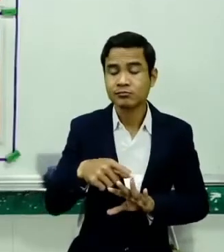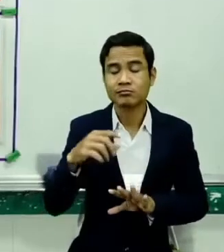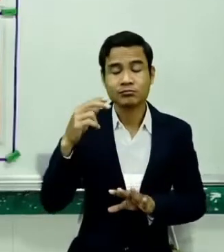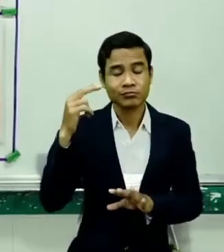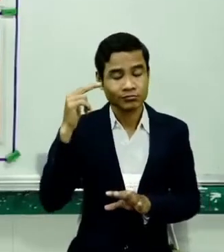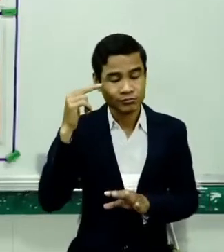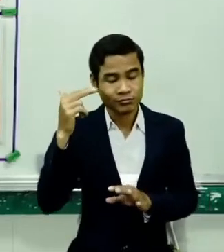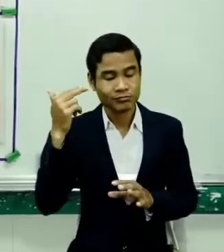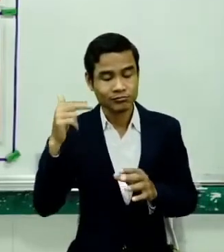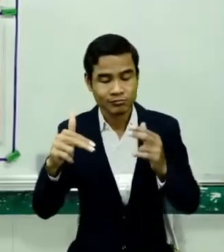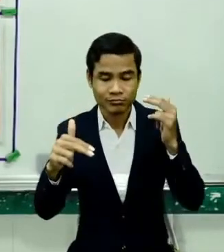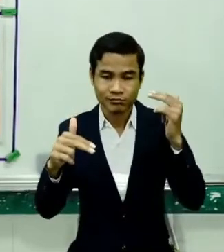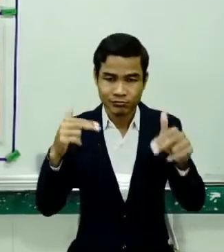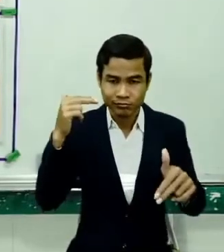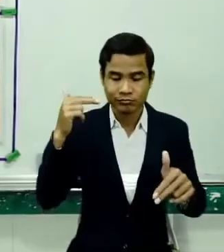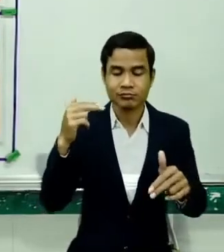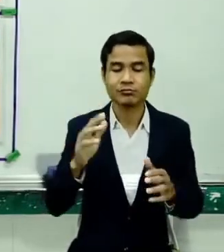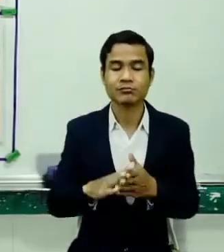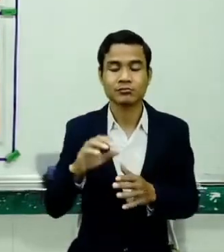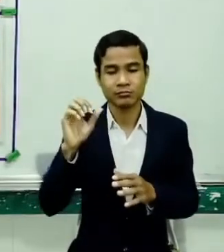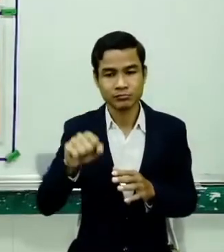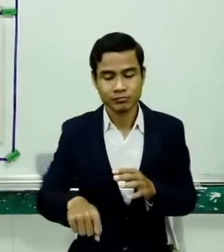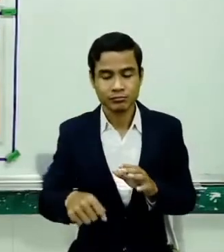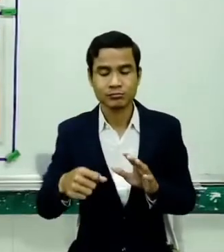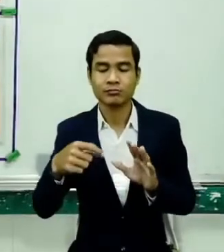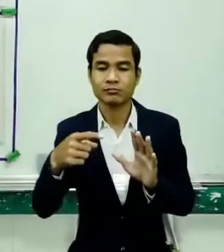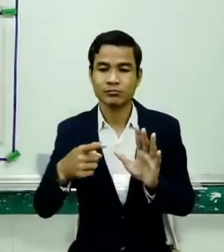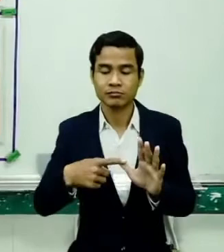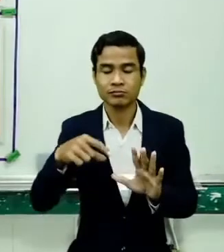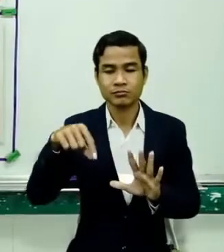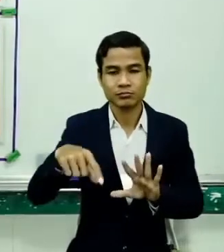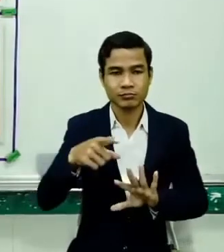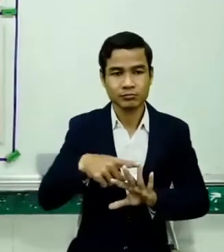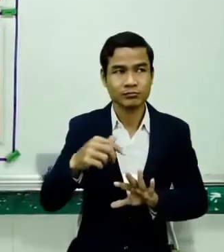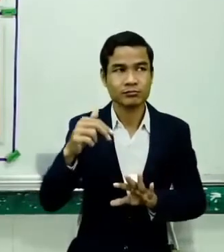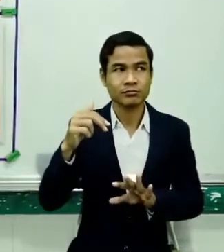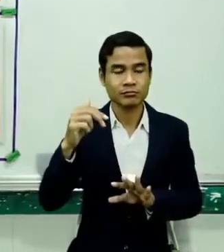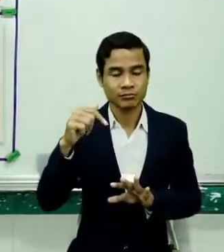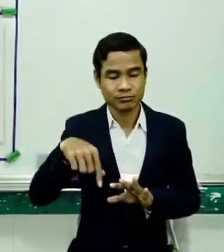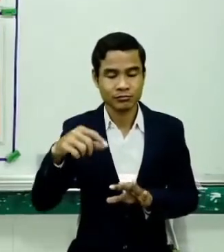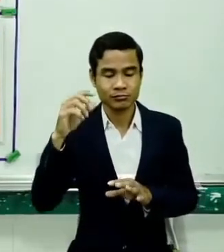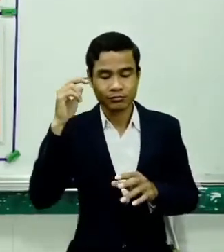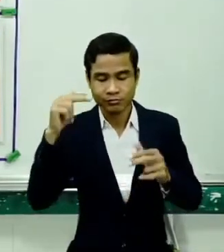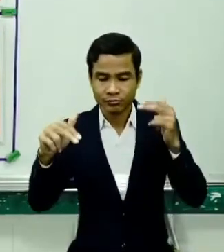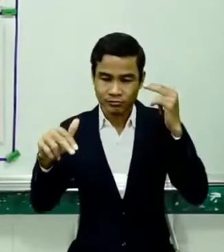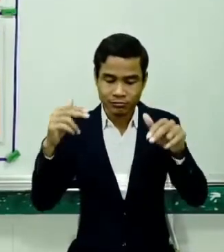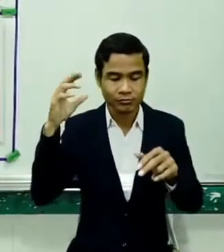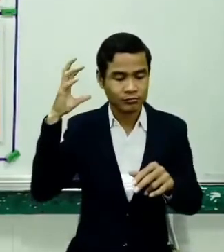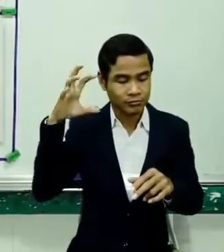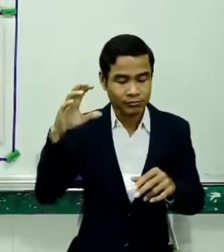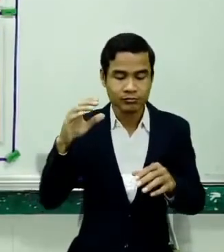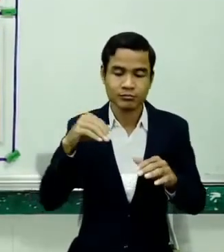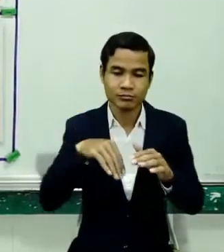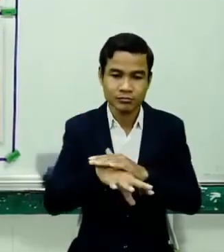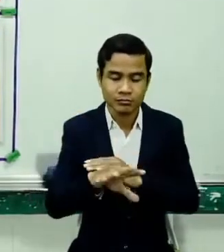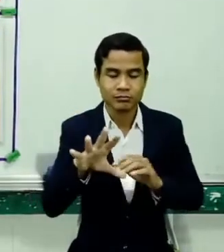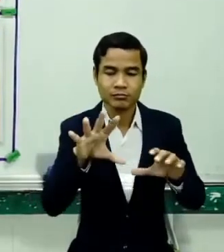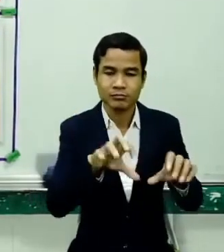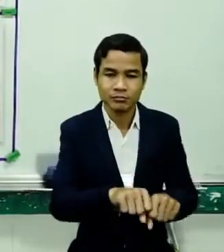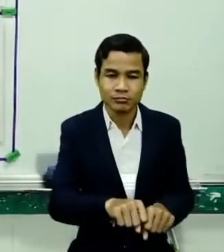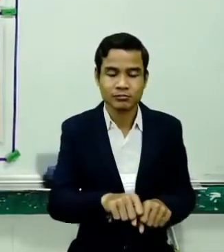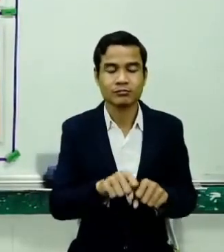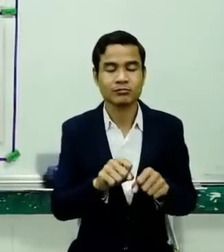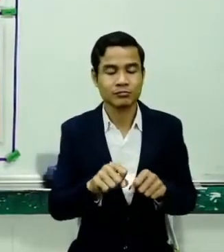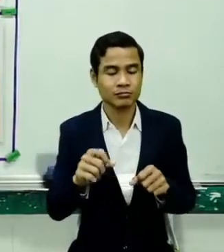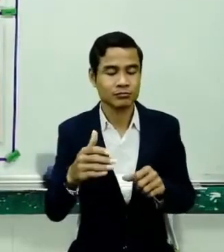ចាចាប់ដើមតាក់ទិញនឹងចុះងូតទឹកបឹងចាប់បានសិទ្ធ